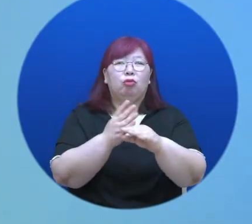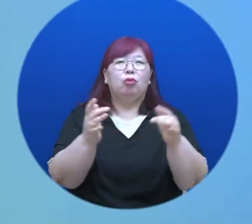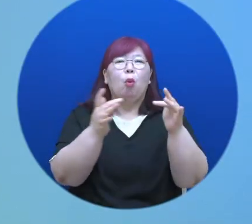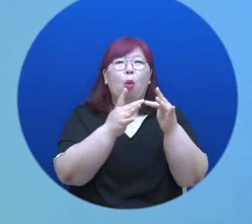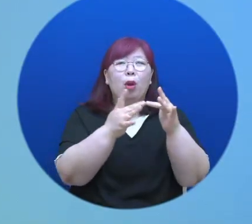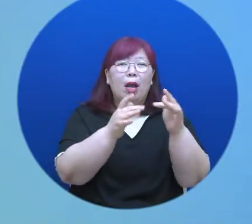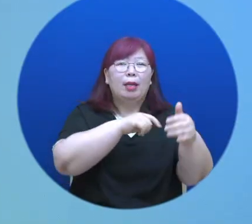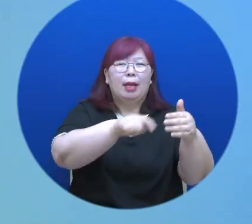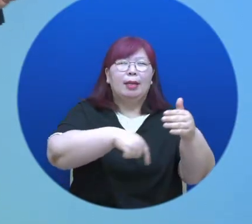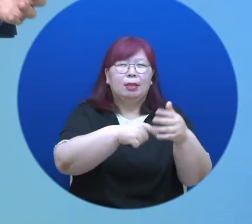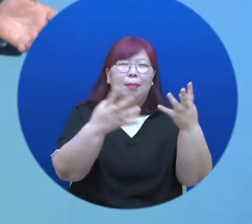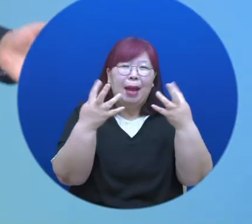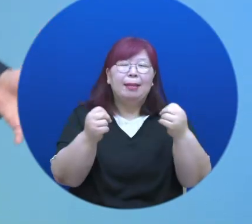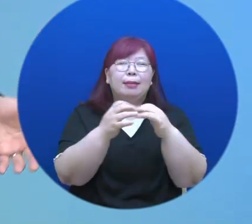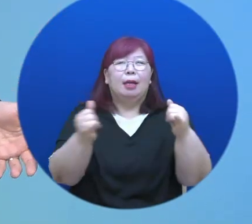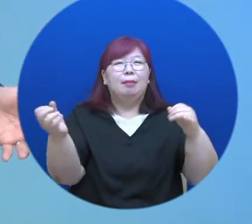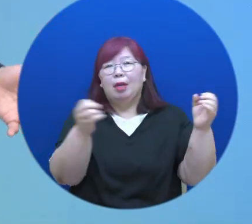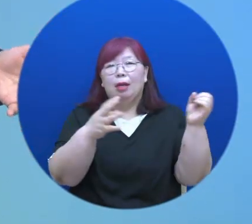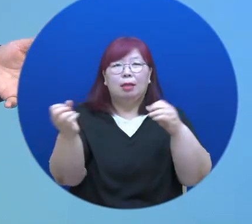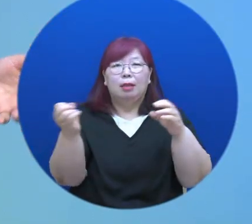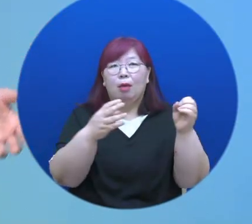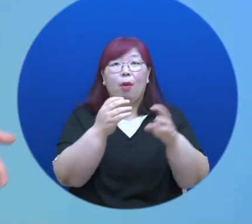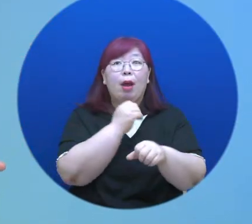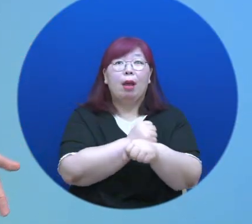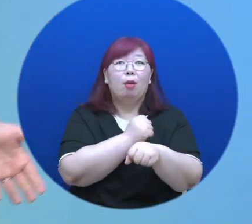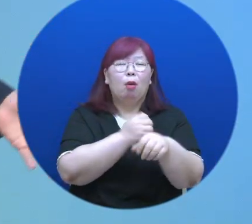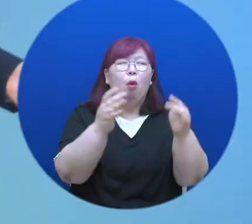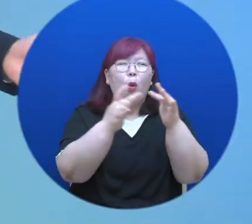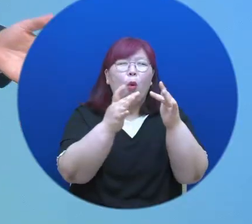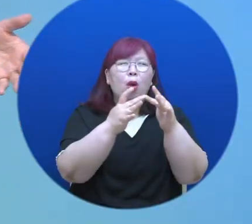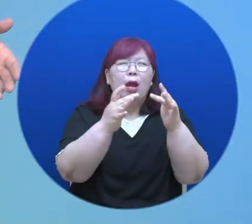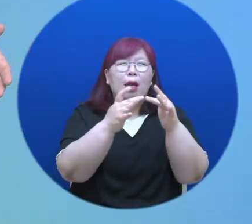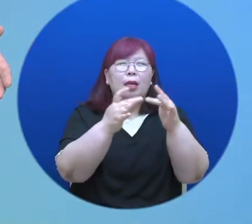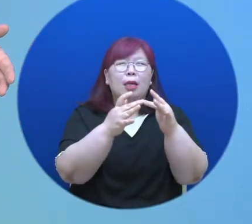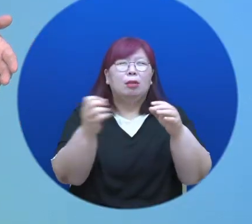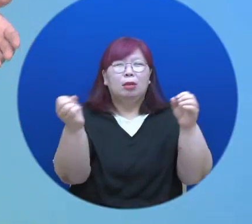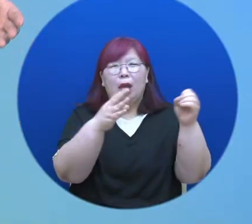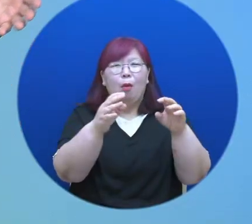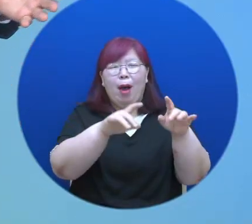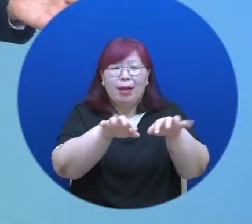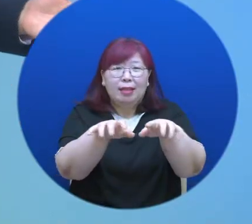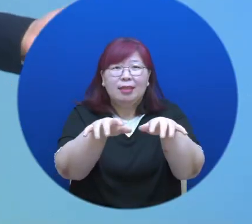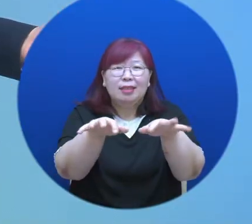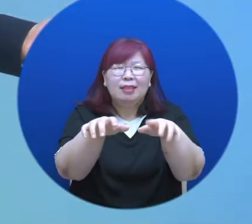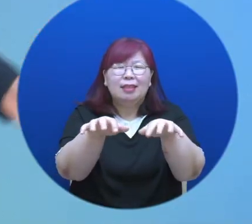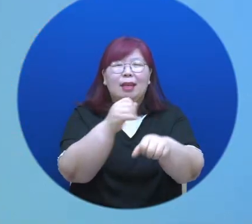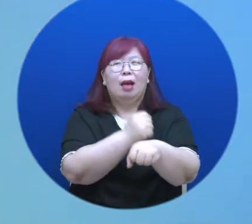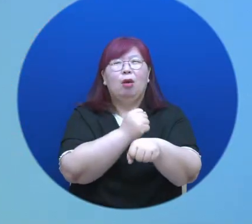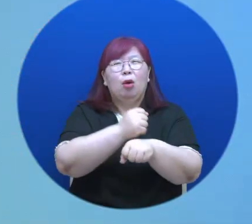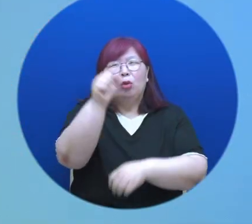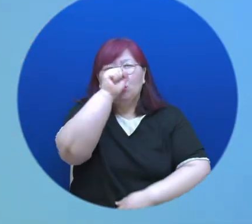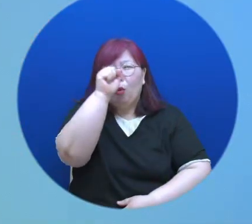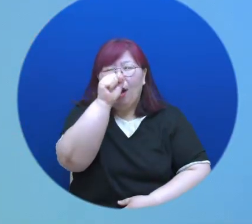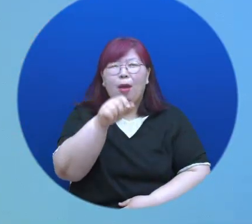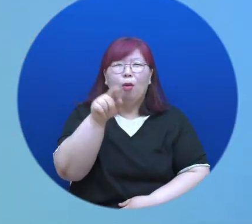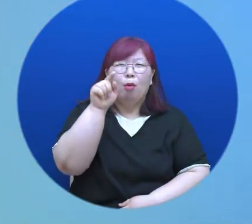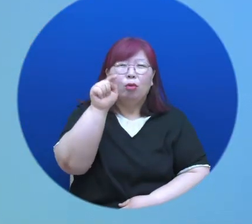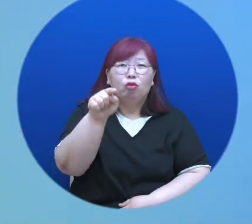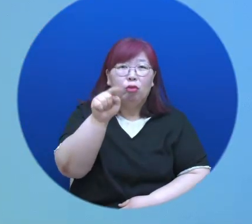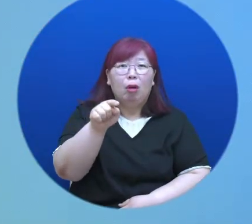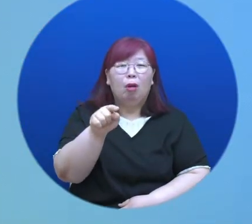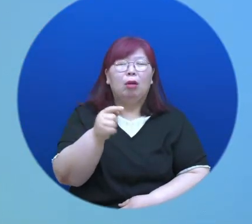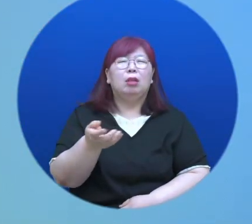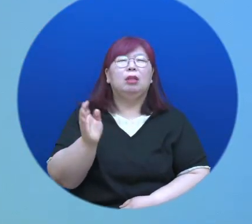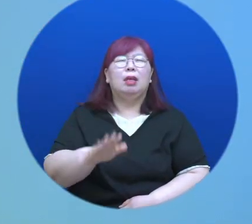온라인에서 수많은 사람들과 대화합니다. 온라인에서 댓글을 남기고요, 좋아요를 눌러줍니다. 그러나